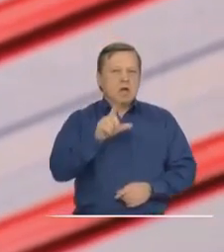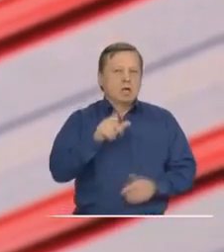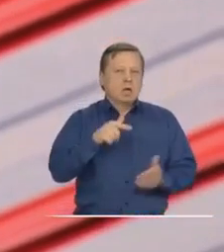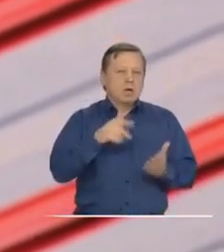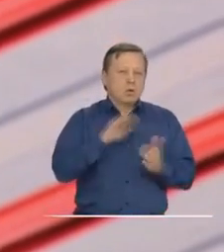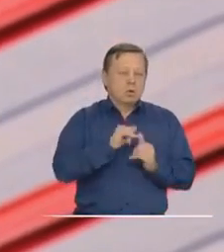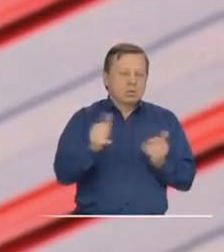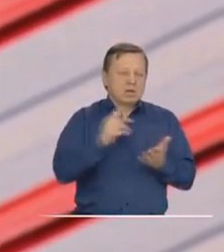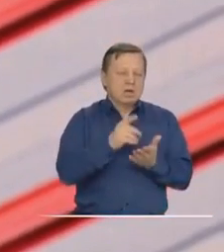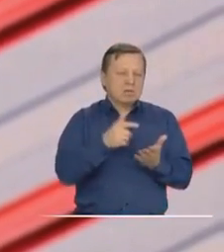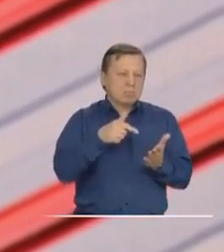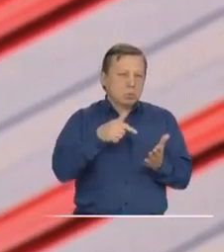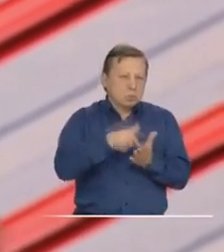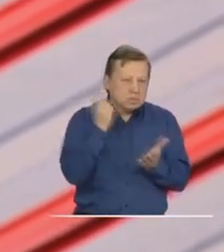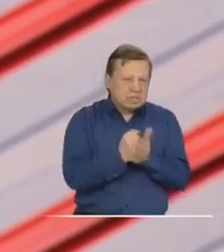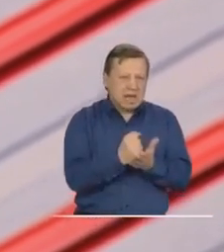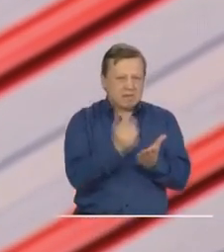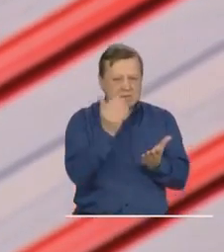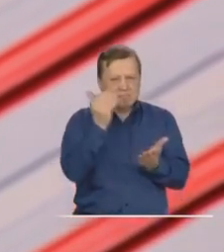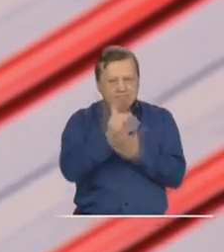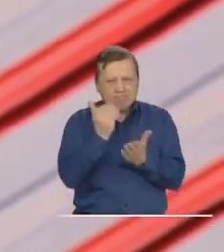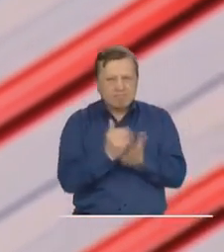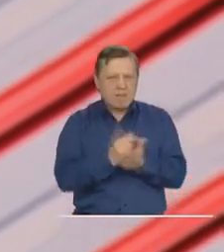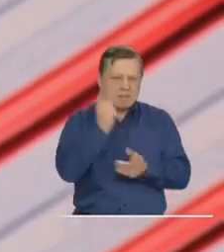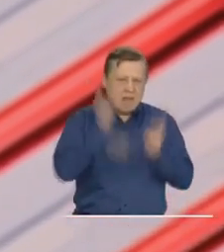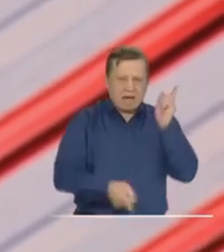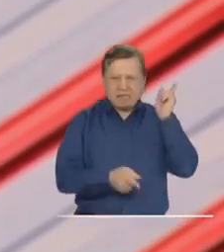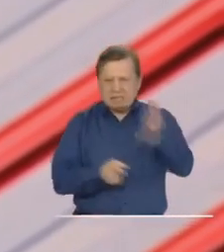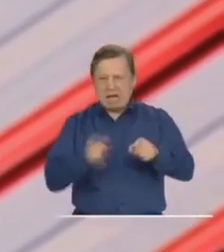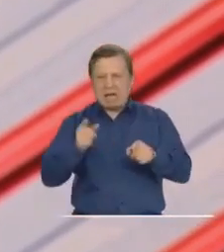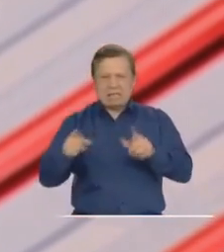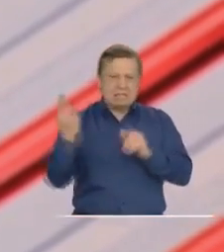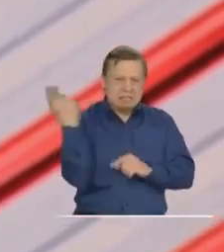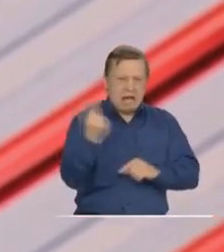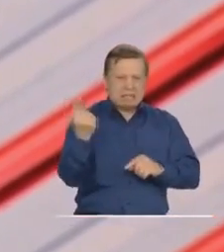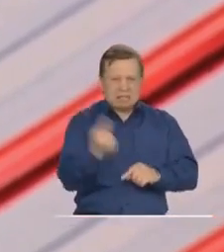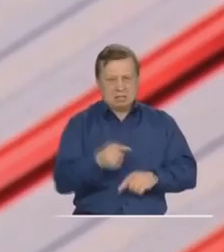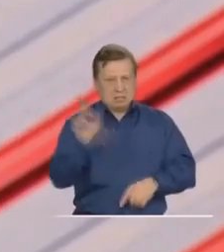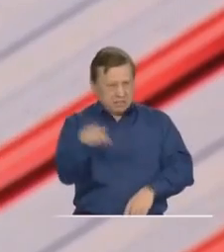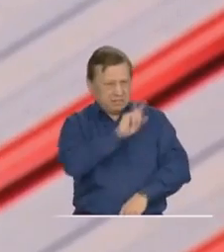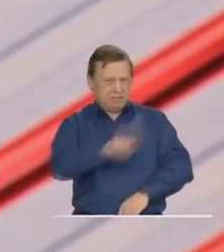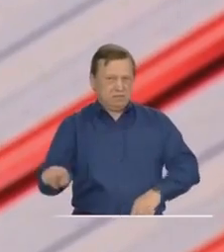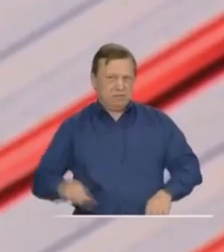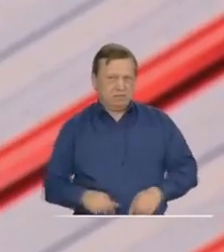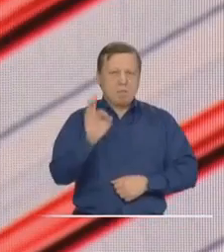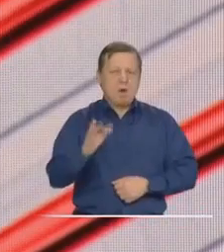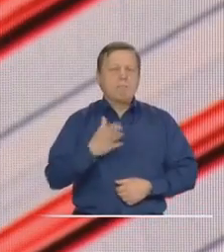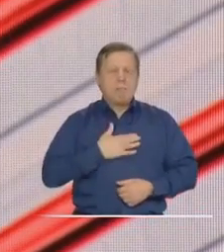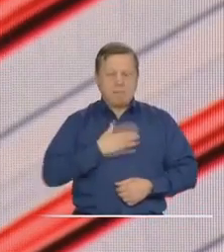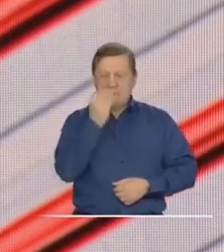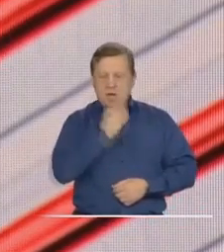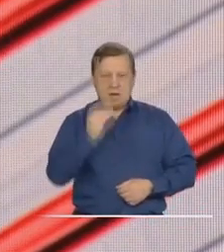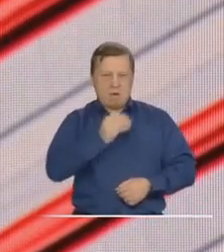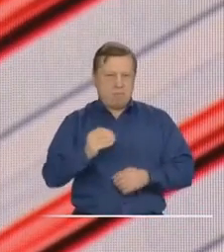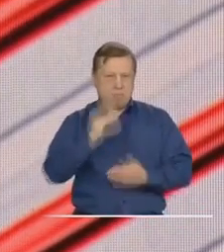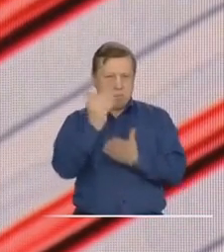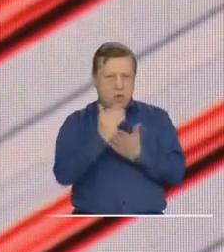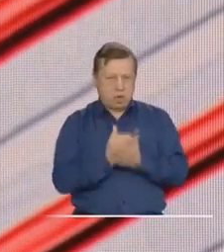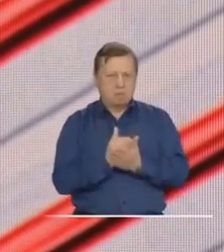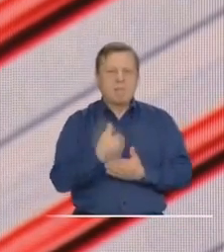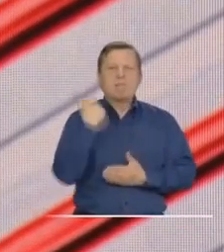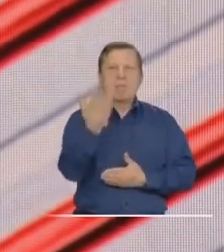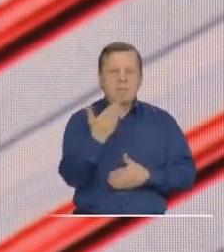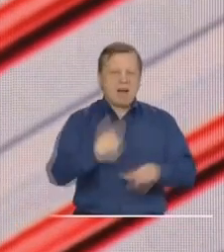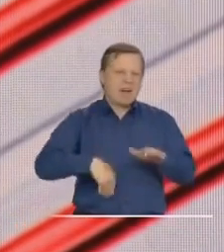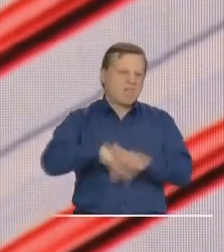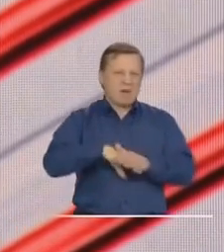różnego rodzaju nakazów i zakazów to jest tylko broń przeciwko nam gwarantują państwu